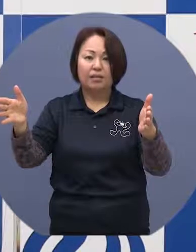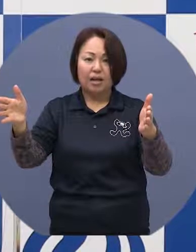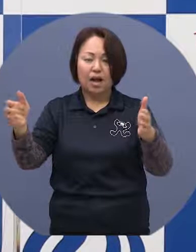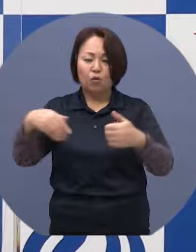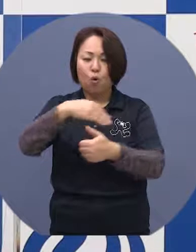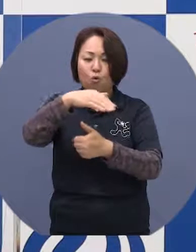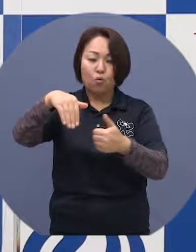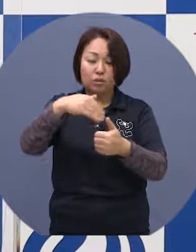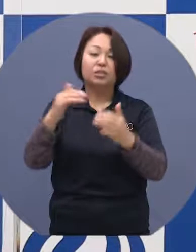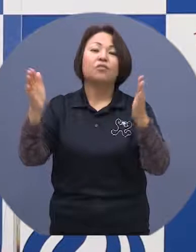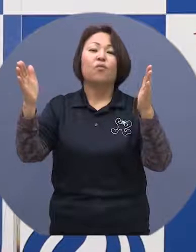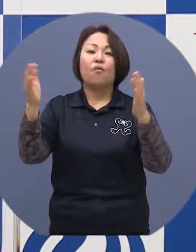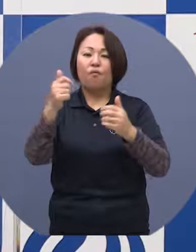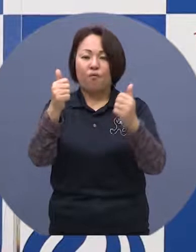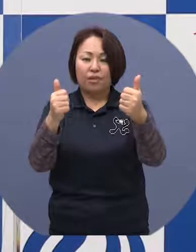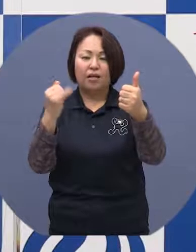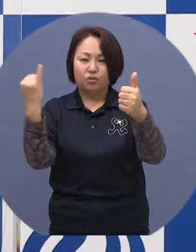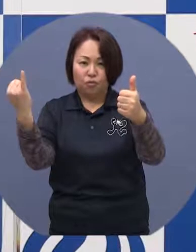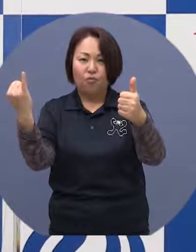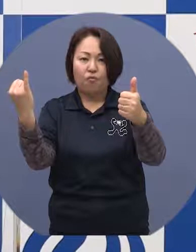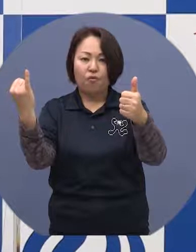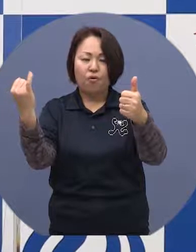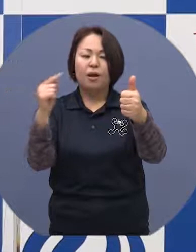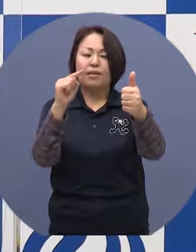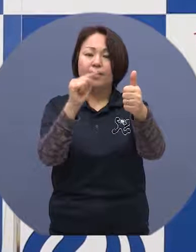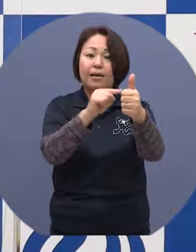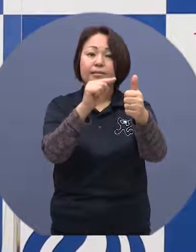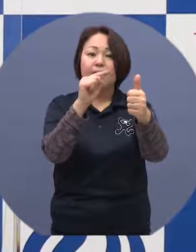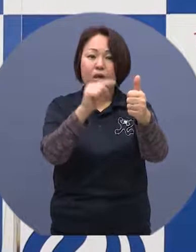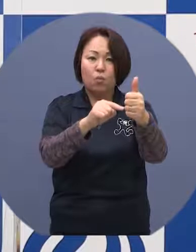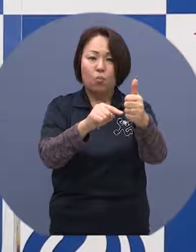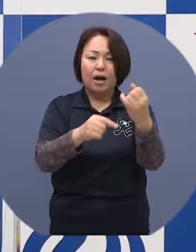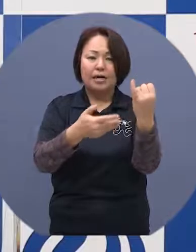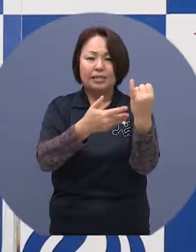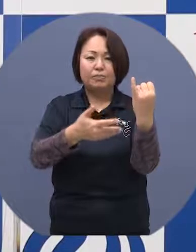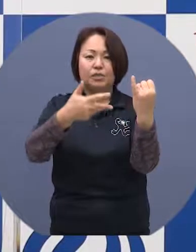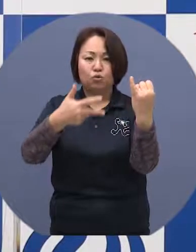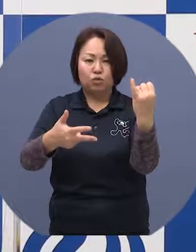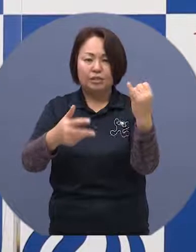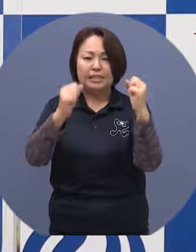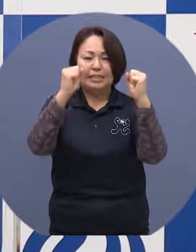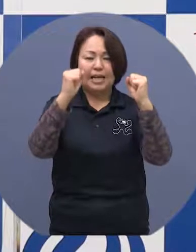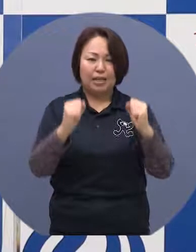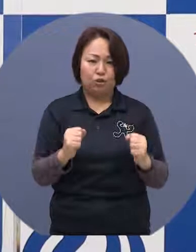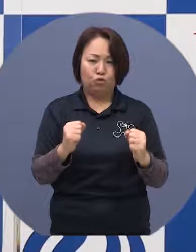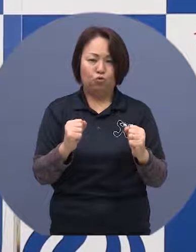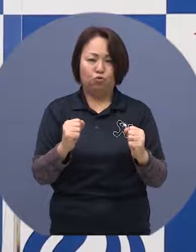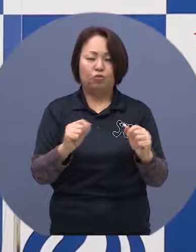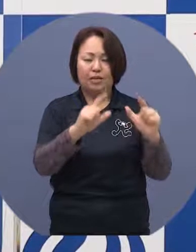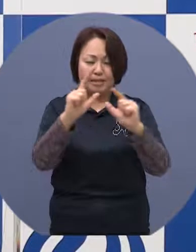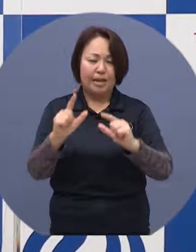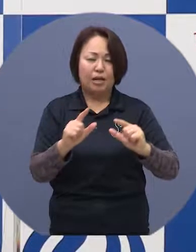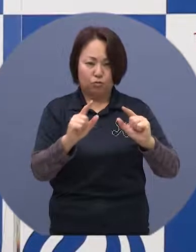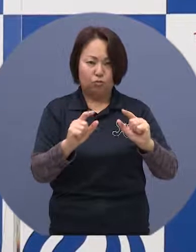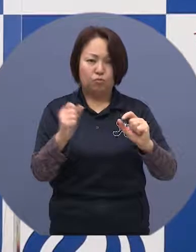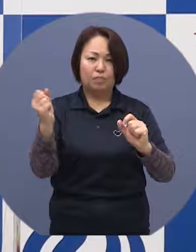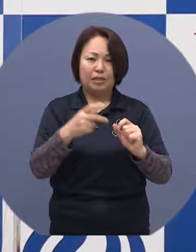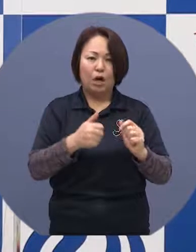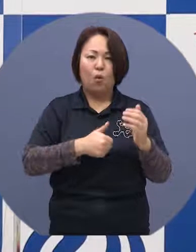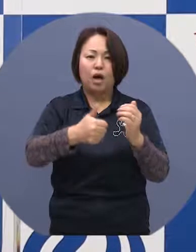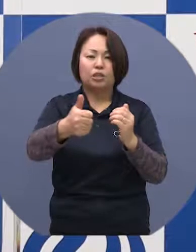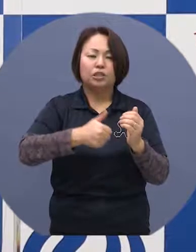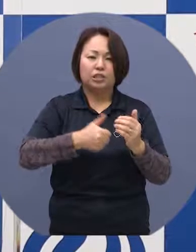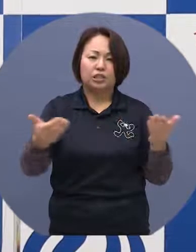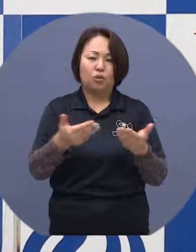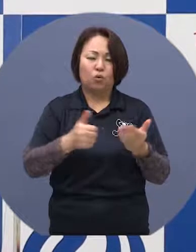いただいておりますただ男性につきましては射水市在住もしくは市内に押すと目の形ということ